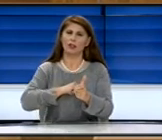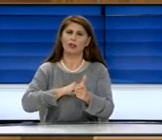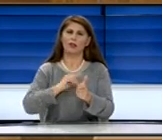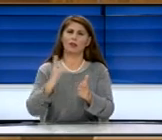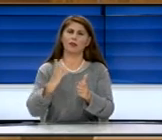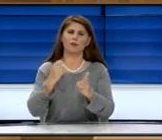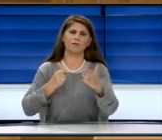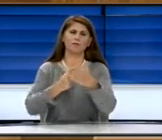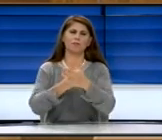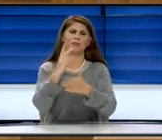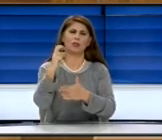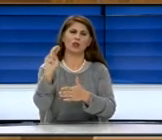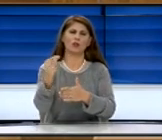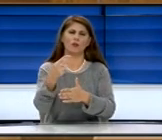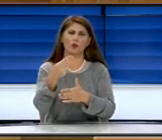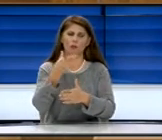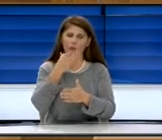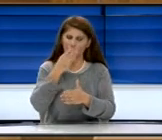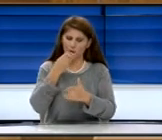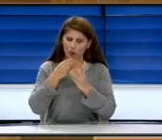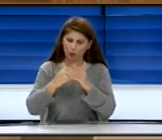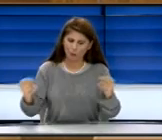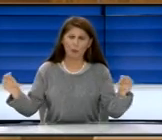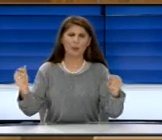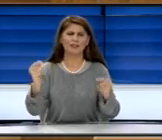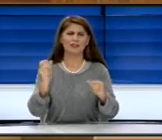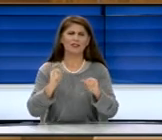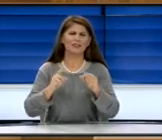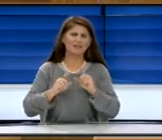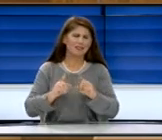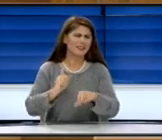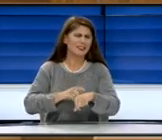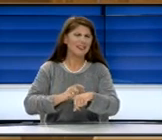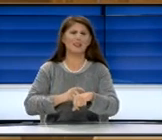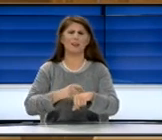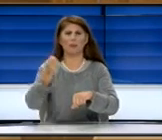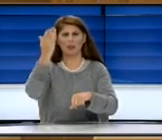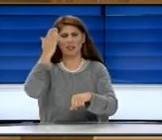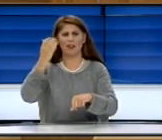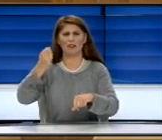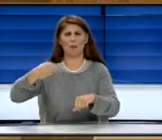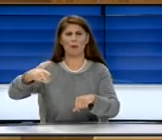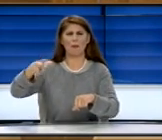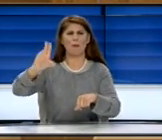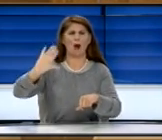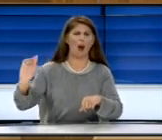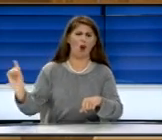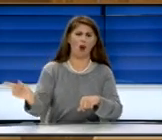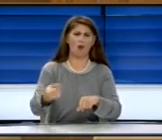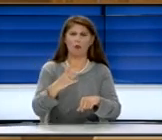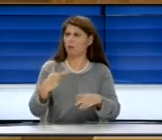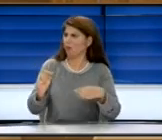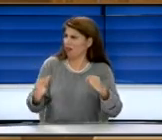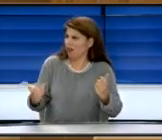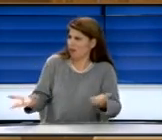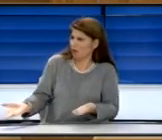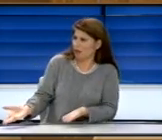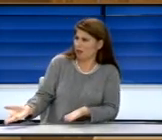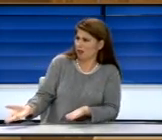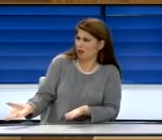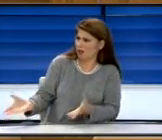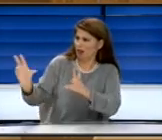πολύ 20 ευρώ που εξανεμίζεται και αυτό την ίδια στιγμή από την ίδια την ακρίβεια από τις ανατιμήσεις. Πού αλλού διαφωνείτε?